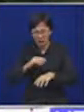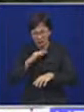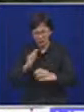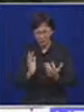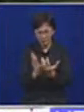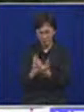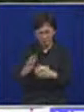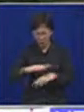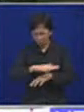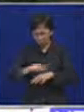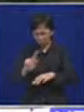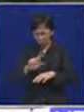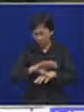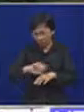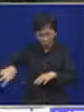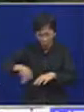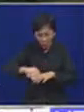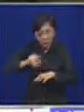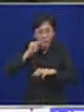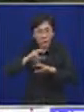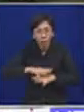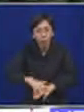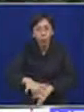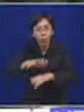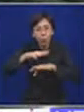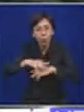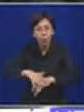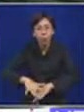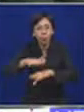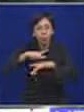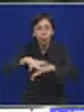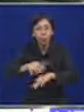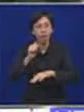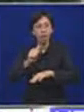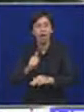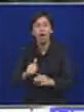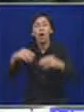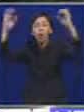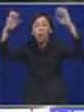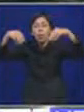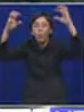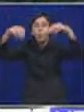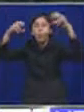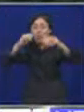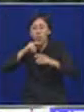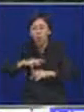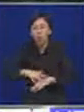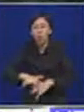ปัญหาภัยแล้งและเร่งระบายน้ำให้เกิดน้ำท่วมในช่วงของฤดูฝนค่ะ